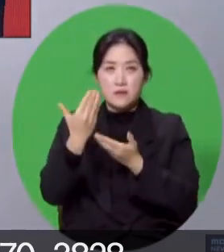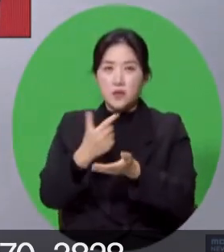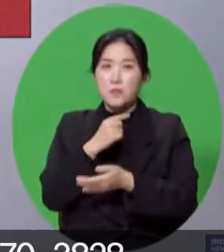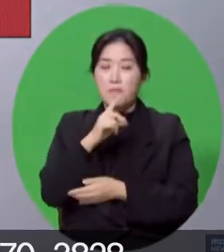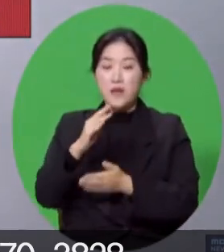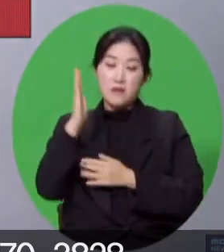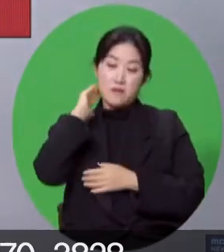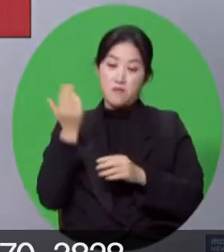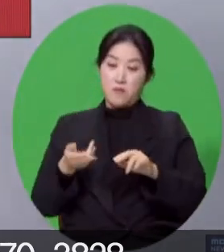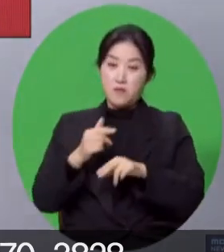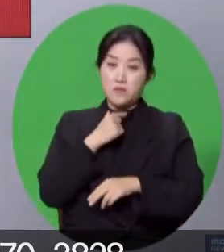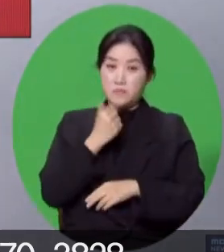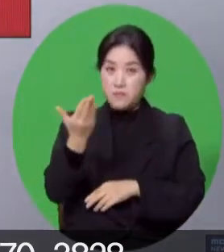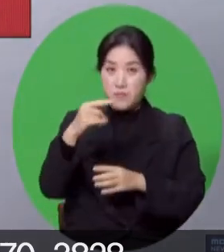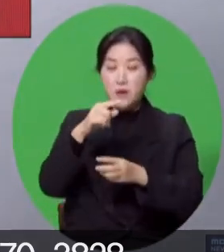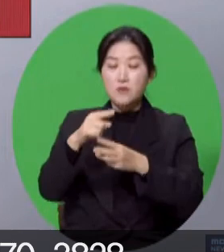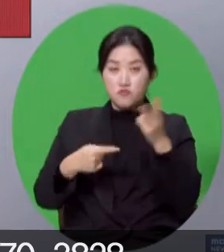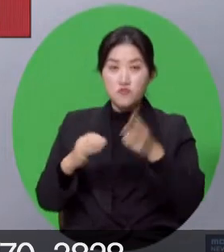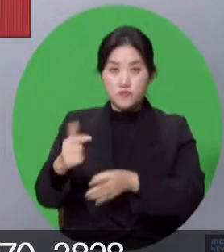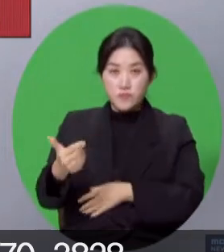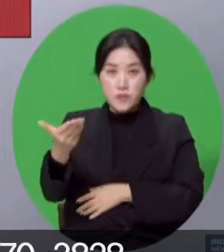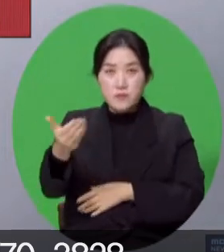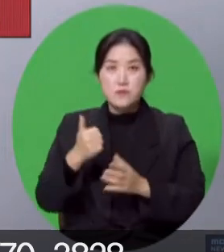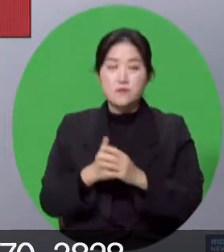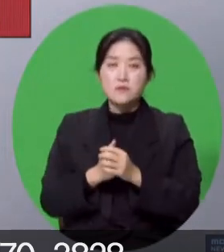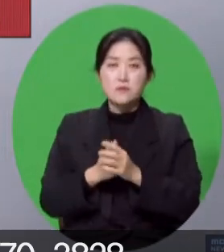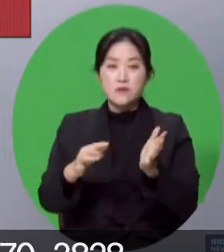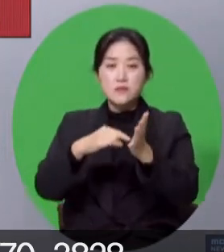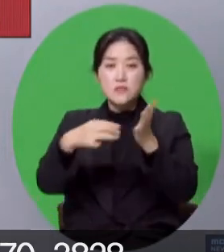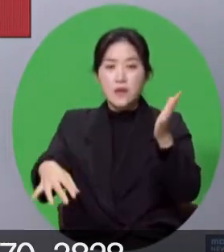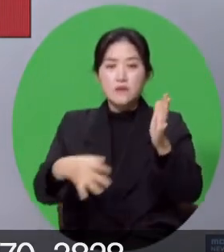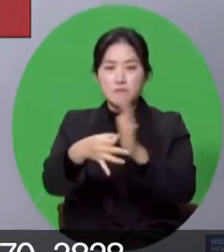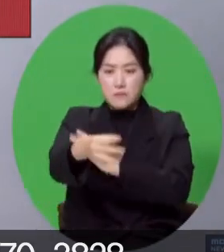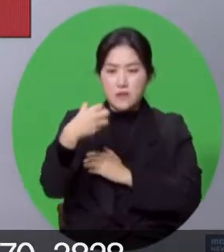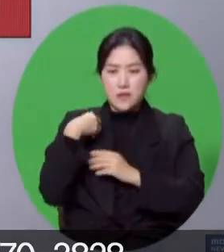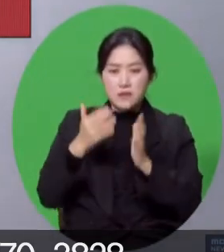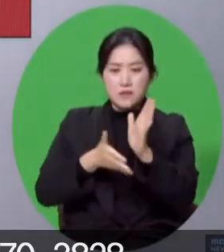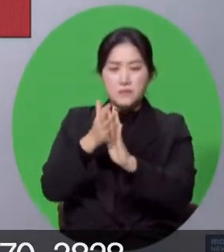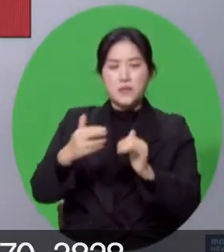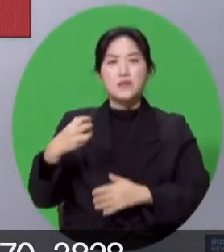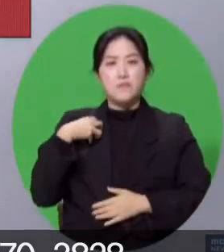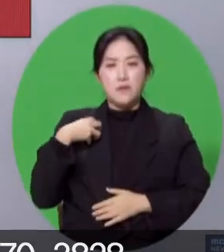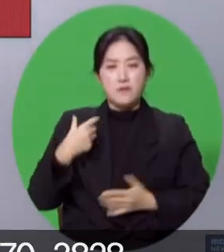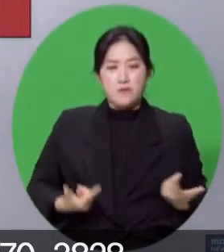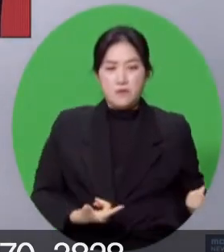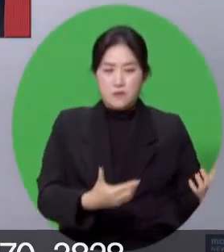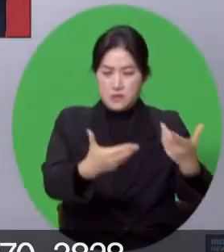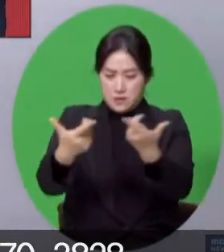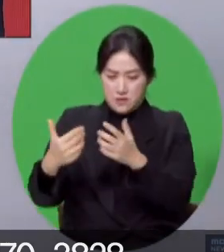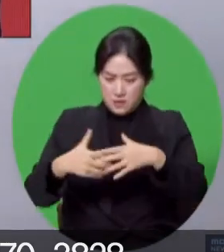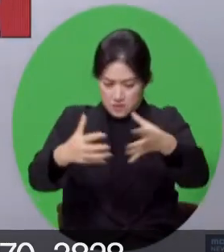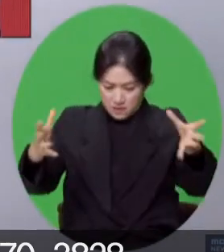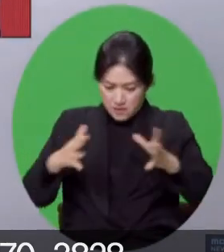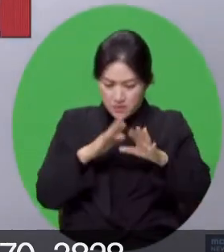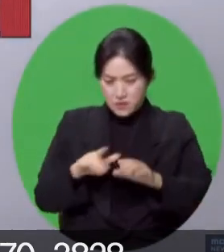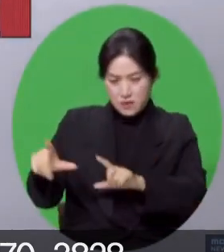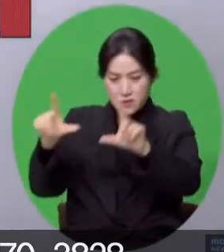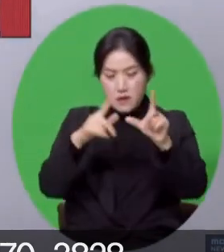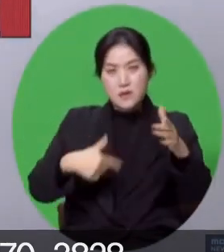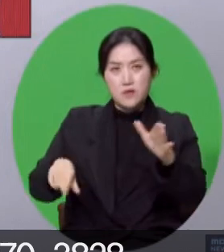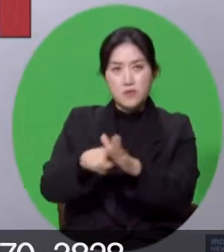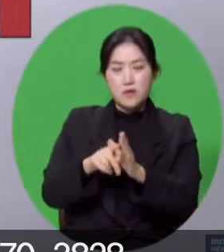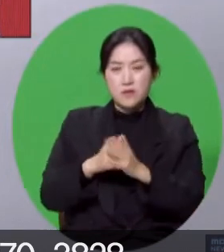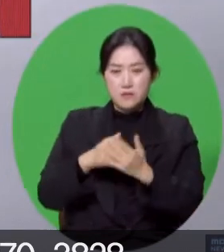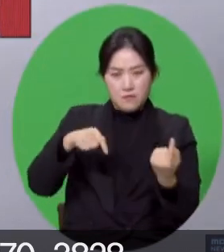대통령이 되시겠다는 분 아닙니까? 네. 조세는 시민의 의무예요. 네. 공동체 유지를 위해서